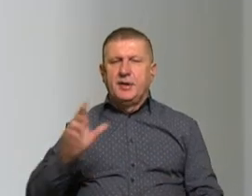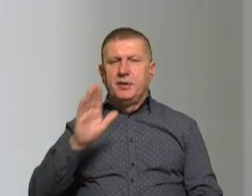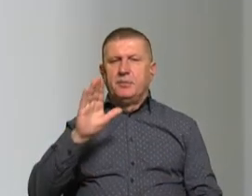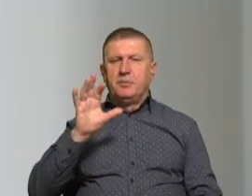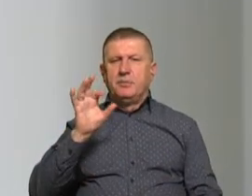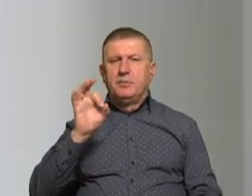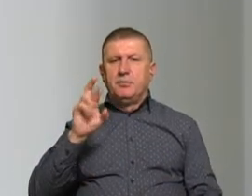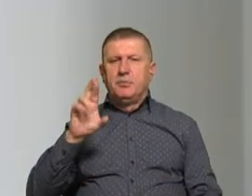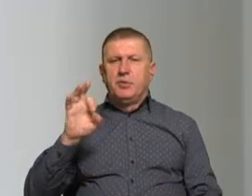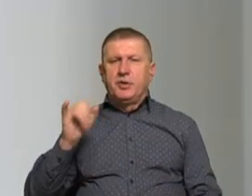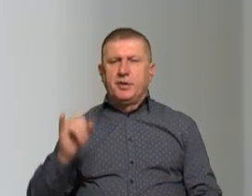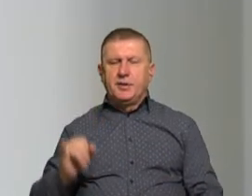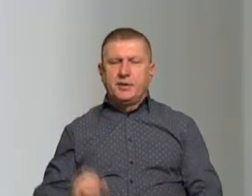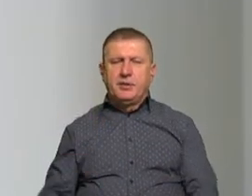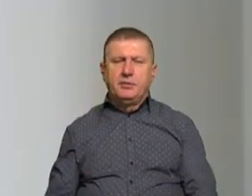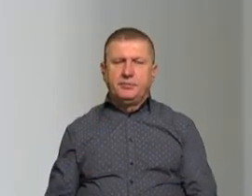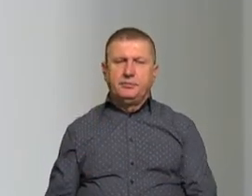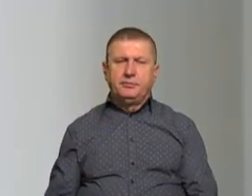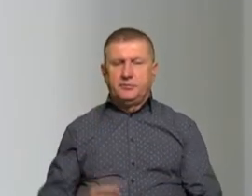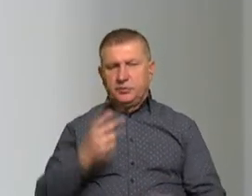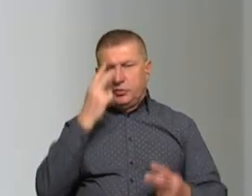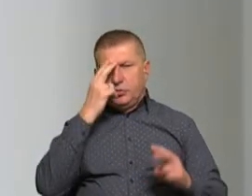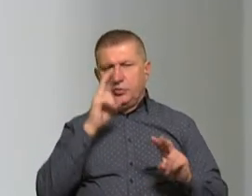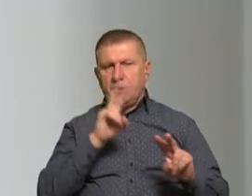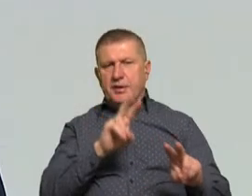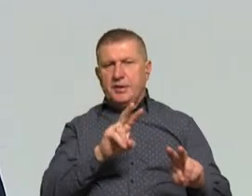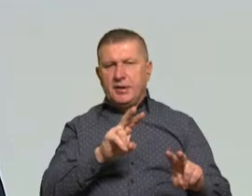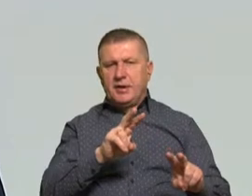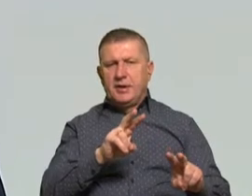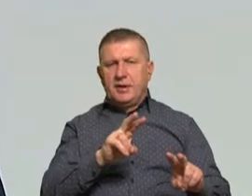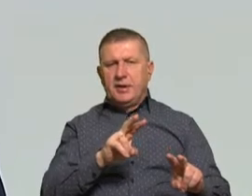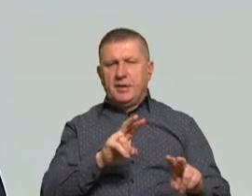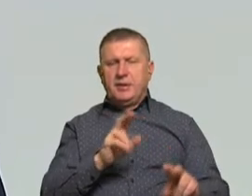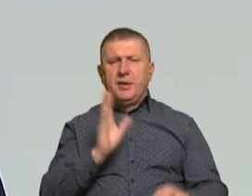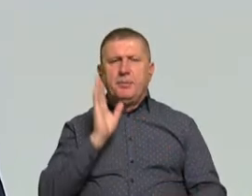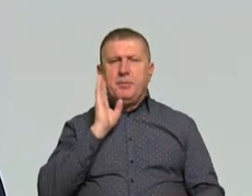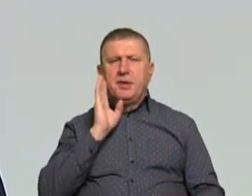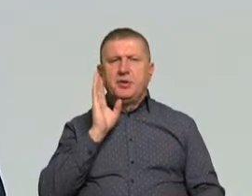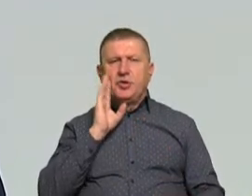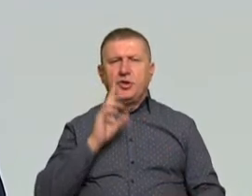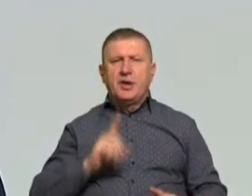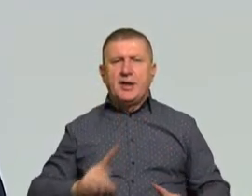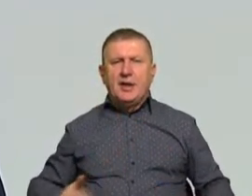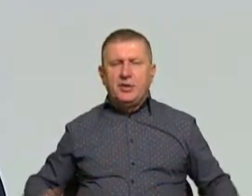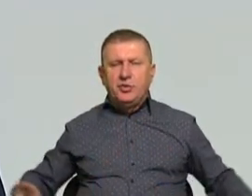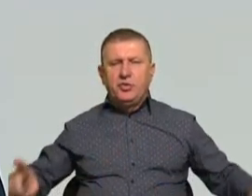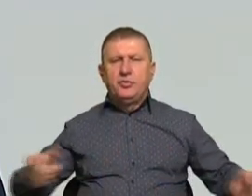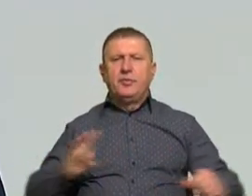Borecki. To ja mam na myśli tutaj uznanie, uszanowanie inicjatyw mieszkańców,